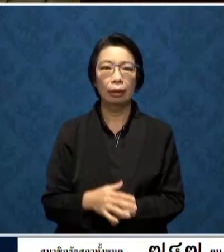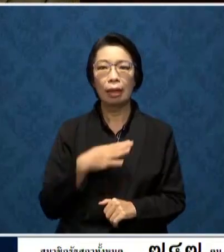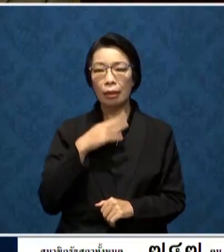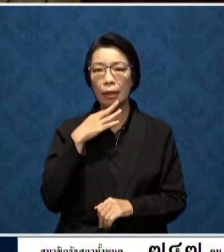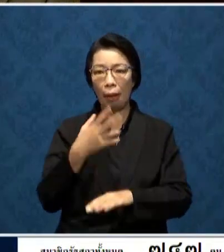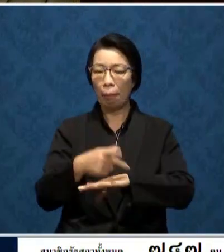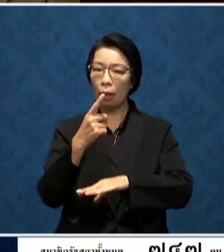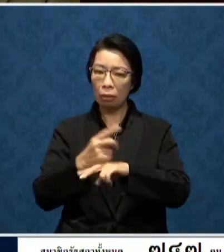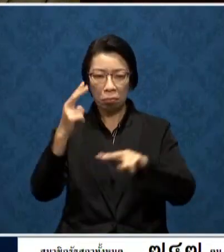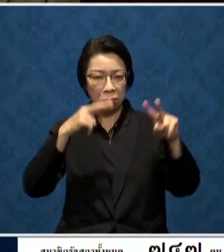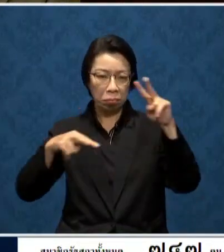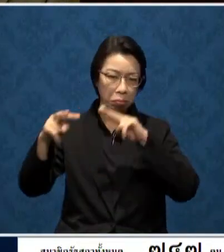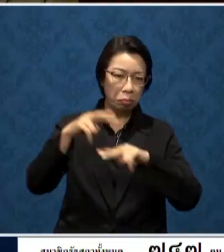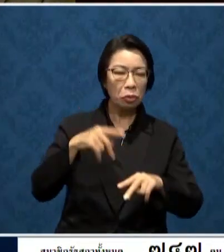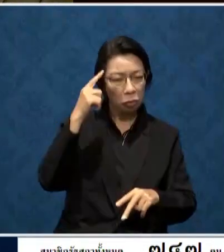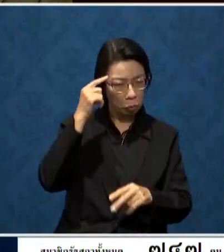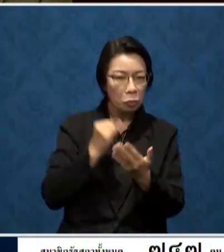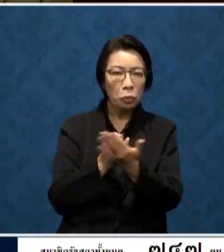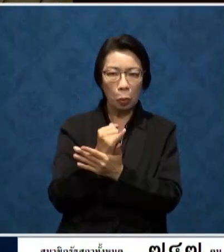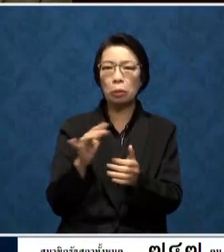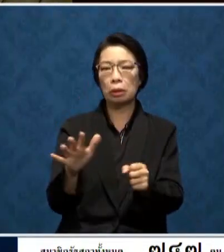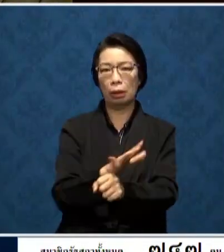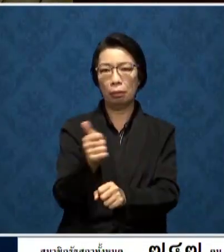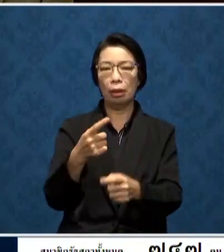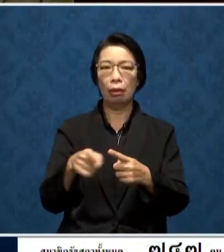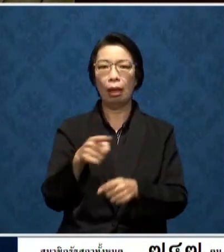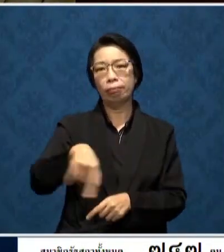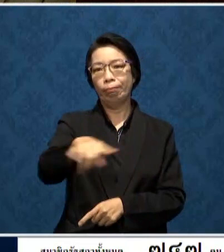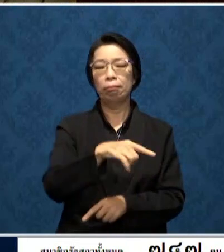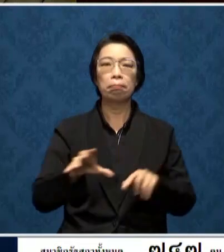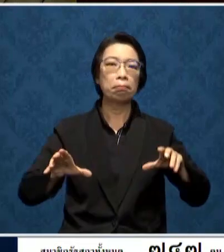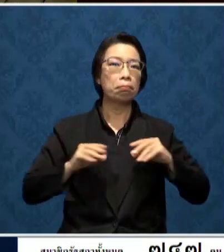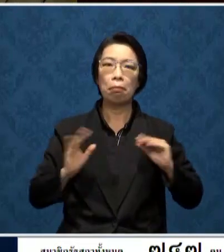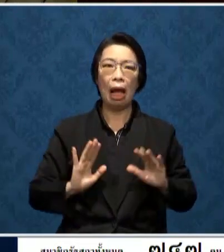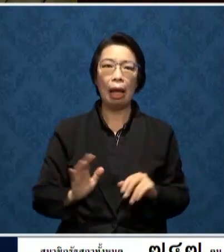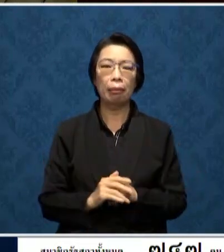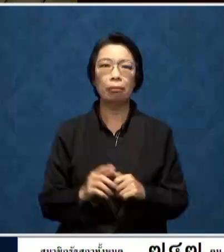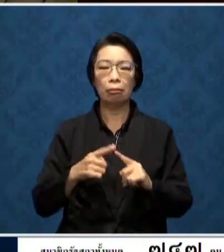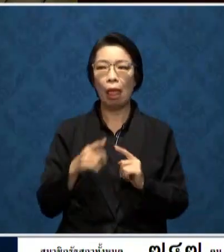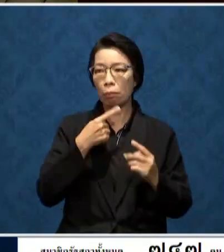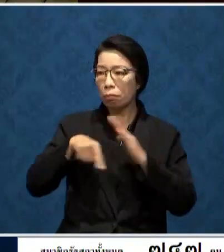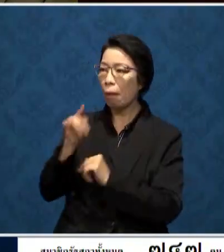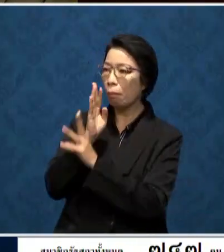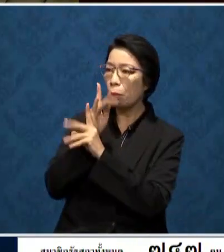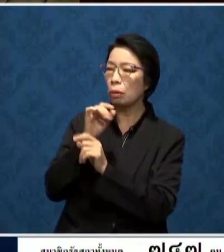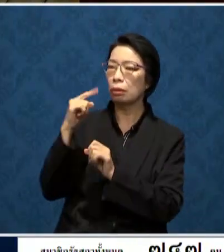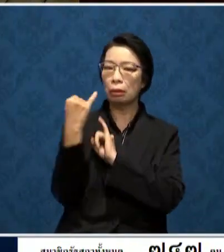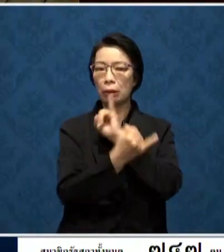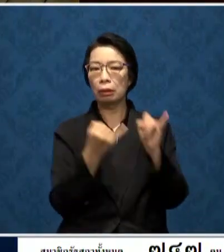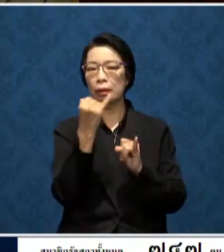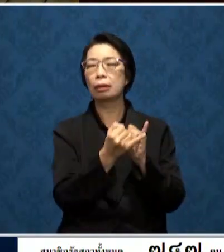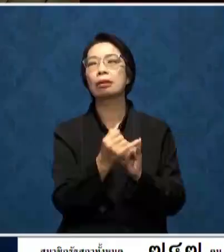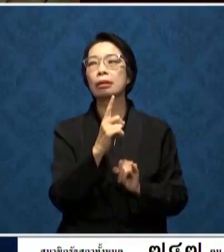ประทาน